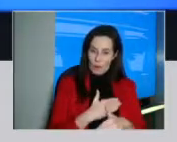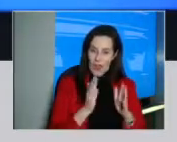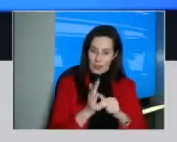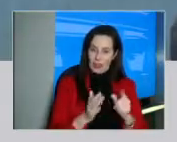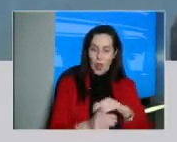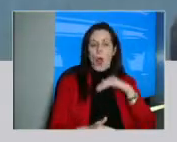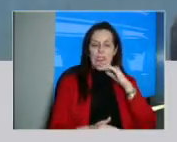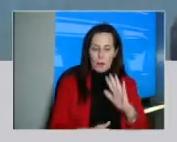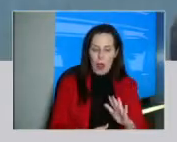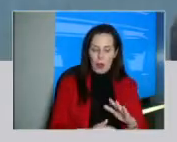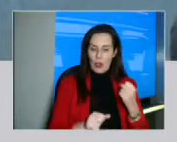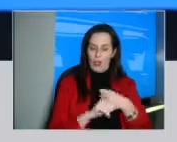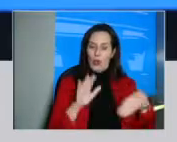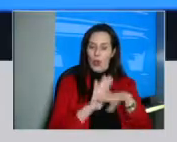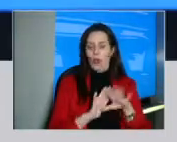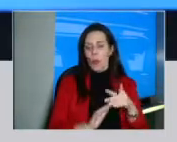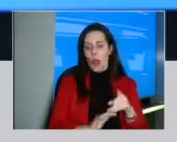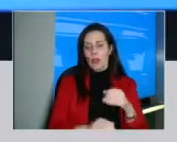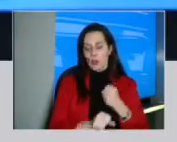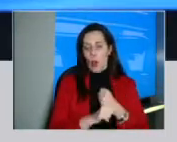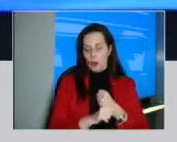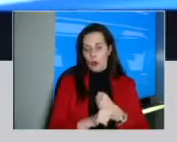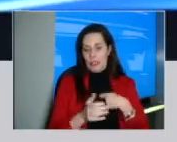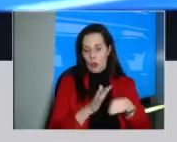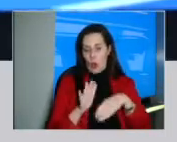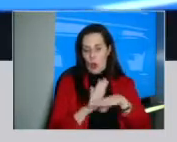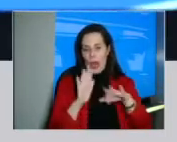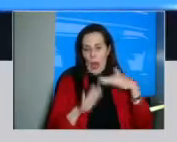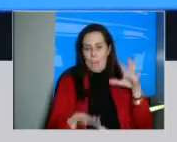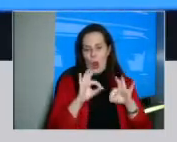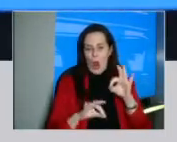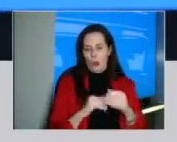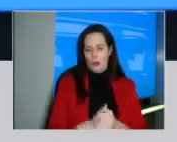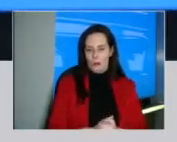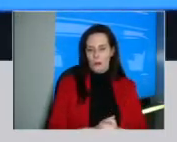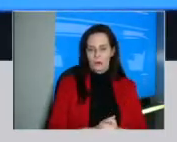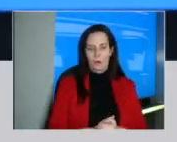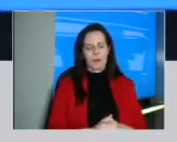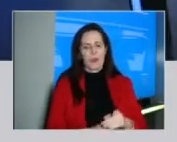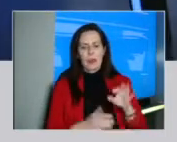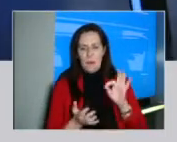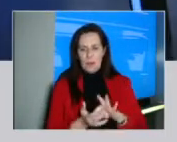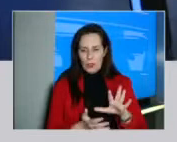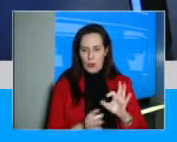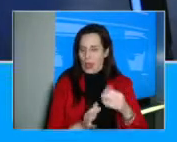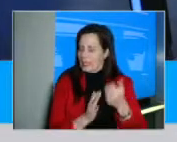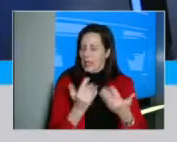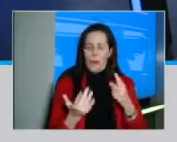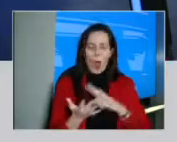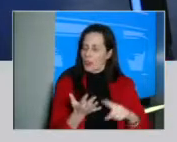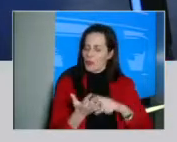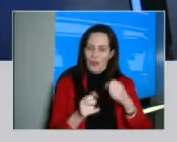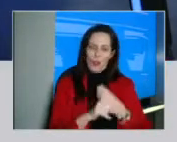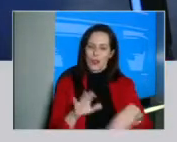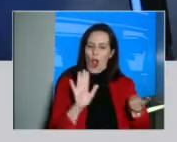לא הספיקו לחוקק את החוק, ואולי הספיקו לתקן אותו אחרי הבחירות האלו ולפני הבחירות הבאות. היה בדיוק חסר עוד כמה חודשים כדי